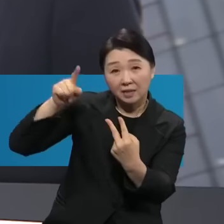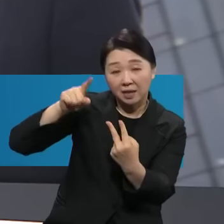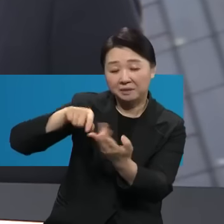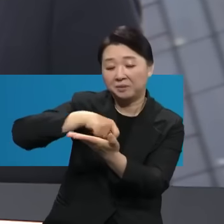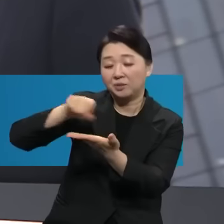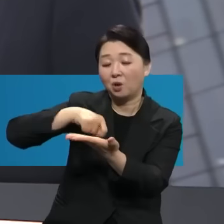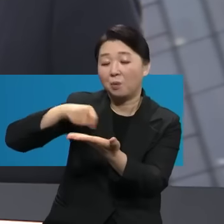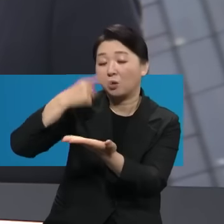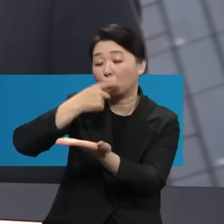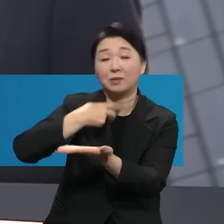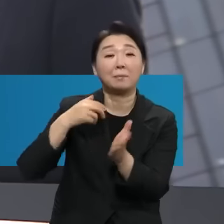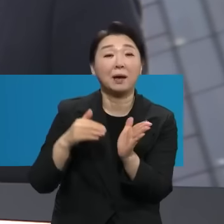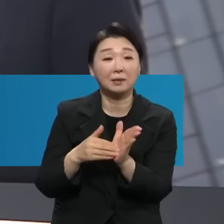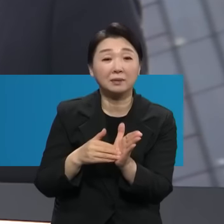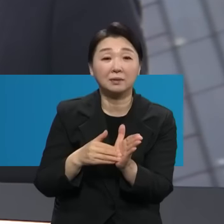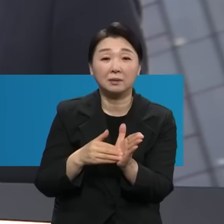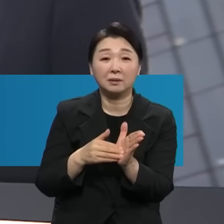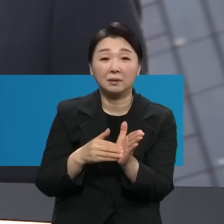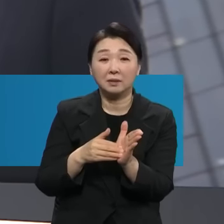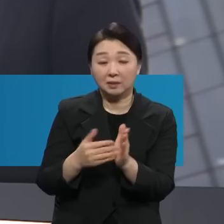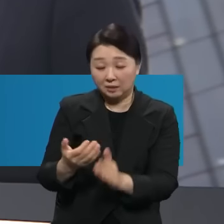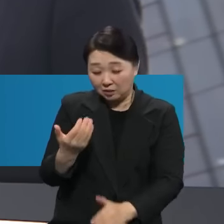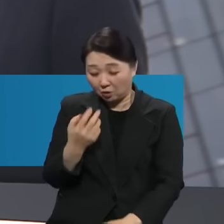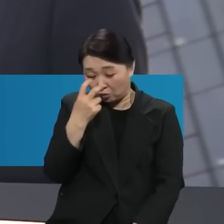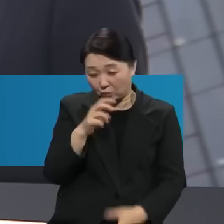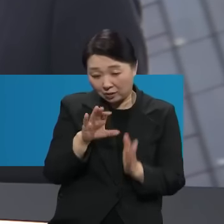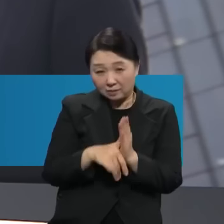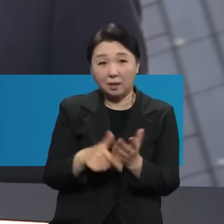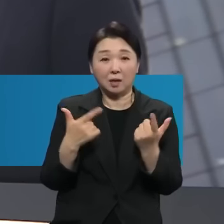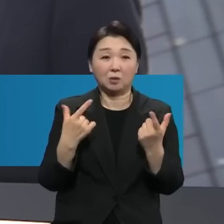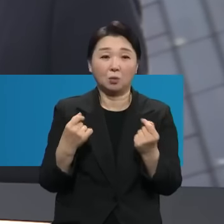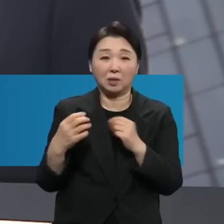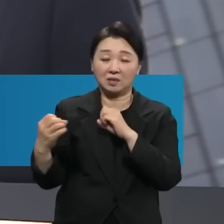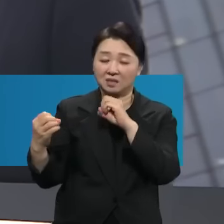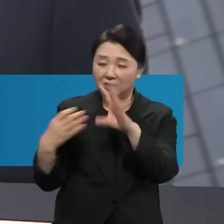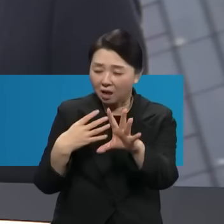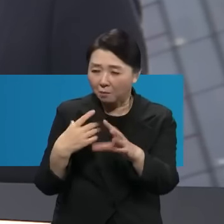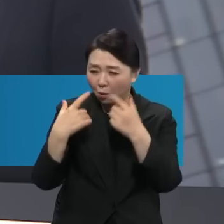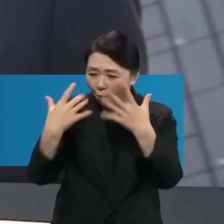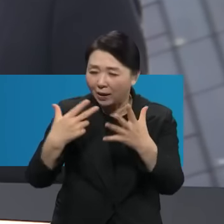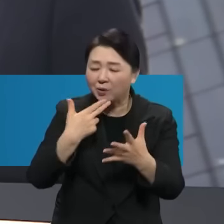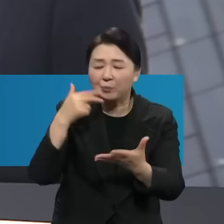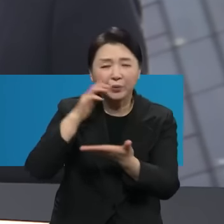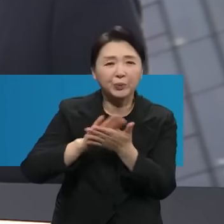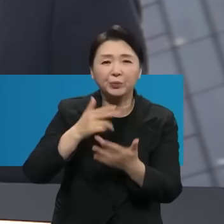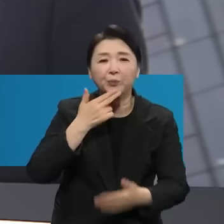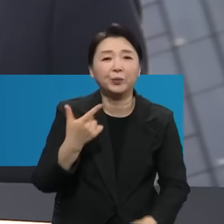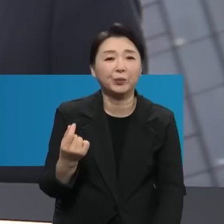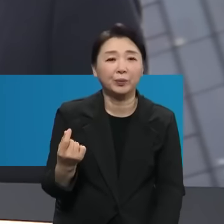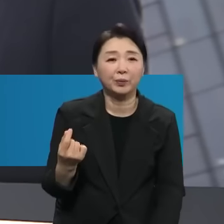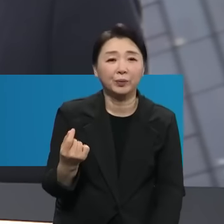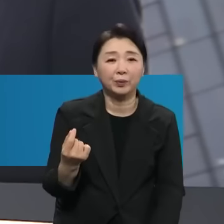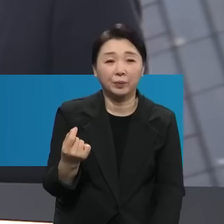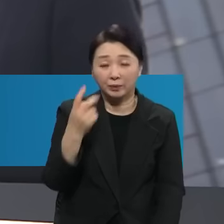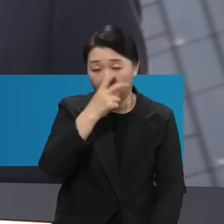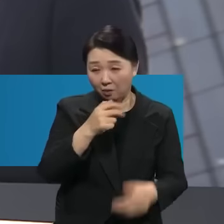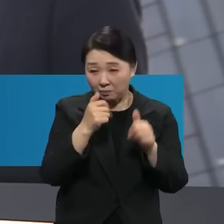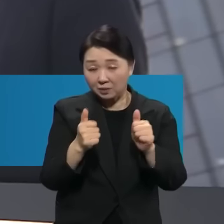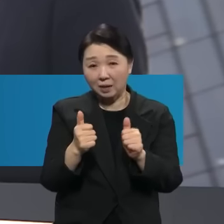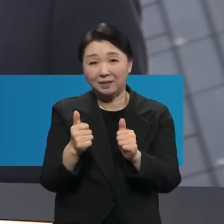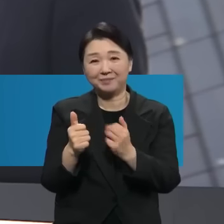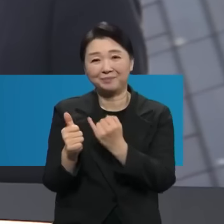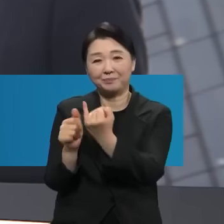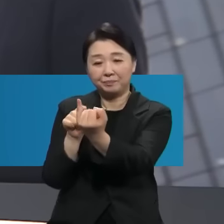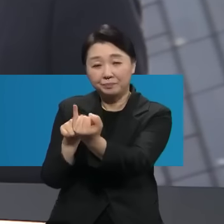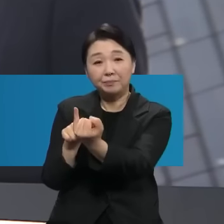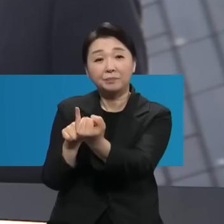걸로 확인됐습니다. 그러나 앞서 조사 때와 마찬가지로 답변을 제대로 듣지 못한 걸로 파악됐는데 검찰은 결국 김